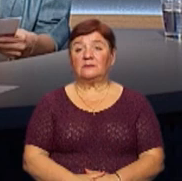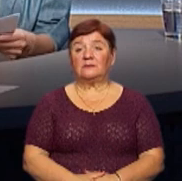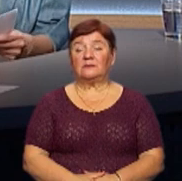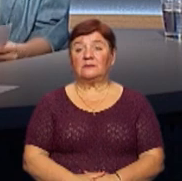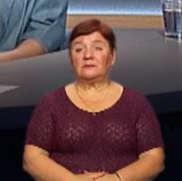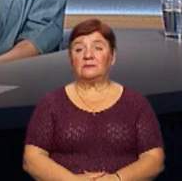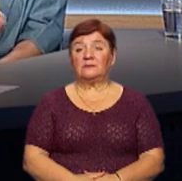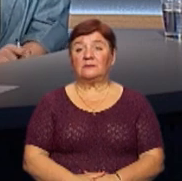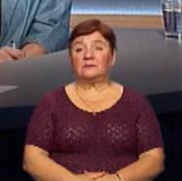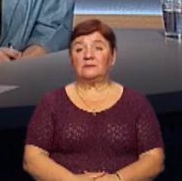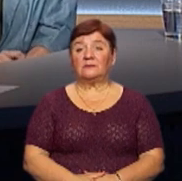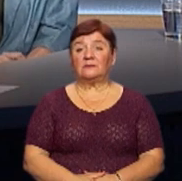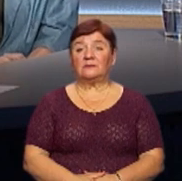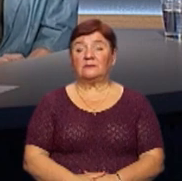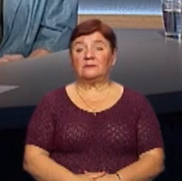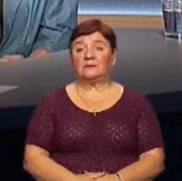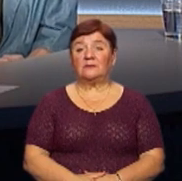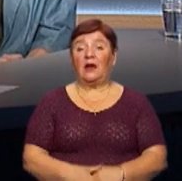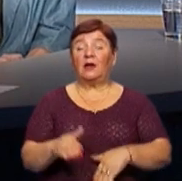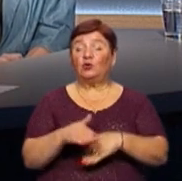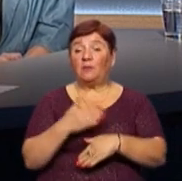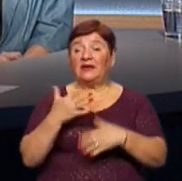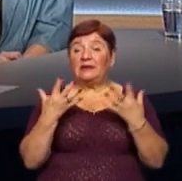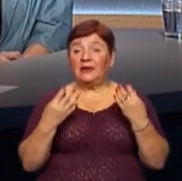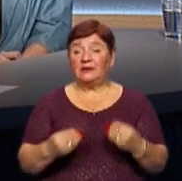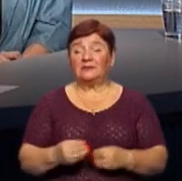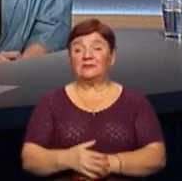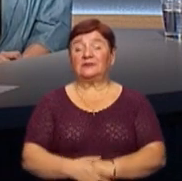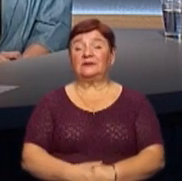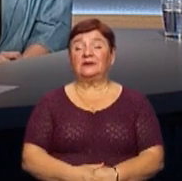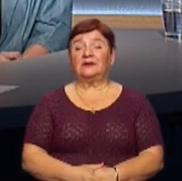говоріть. Алло. Ну, я думаю, поки добрий ми... день. Добрий, кажіть.